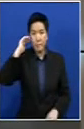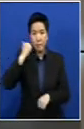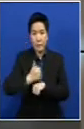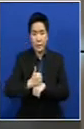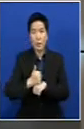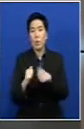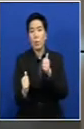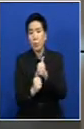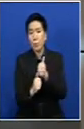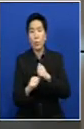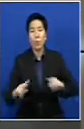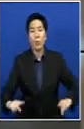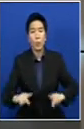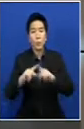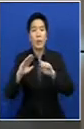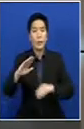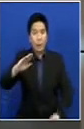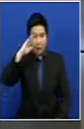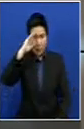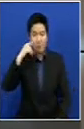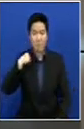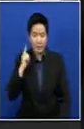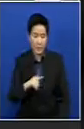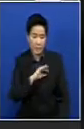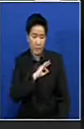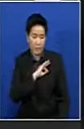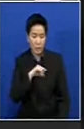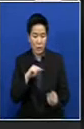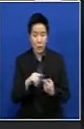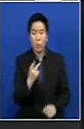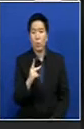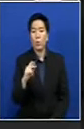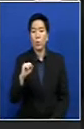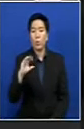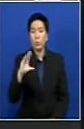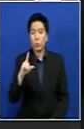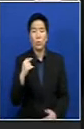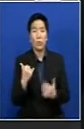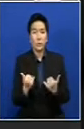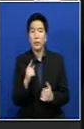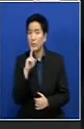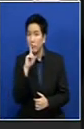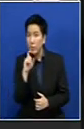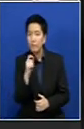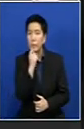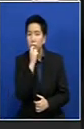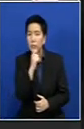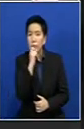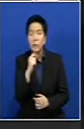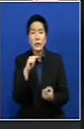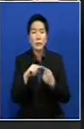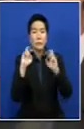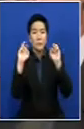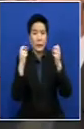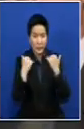รัฐมนตรีช่วยว่าการกระทรวงกลาโหมและเป็นหนึ่งในสมาชิกของคณะรักษาความสงบแห่งชาติหรือว่าคสช.ให้สัมภาษณ์เกี่ยวกับ